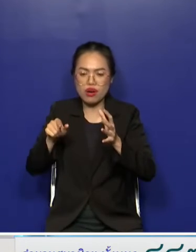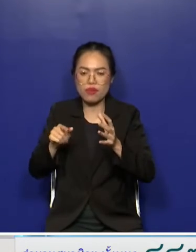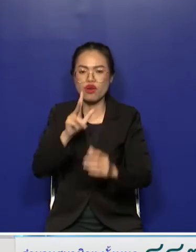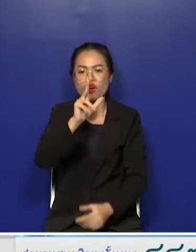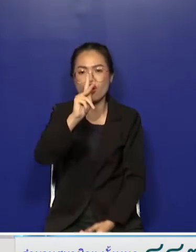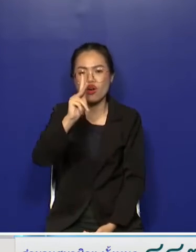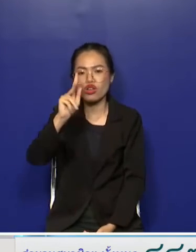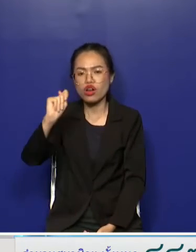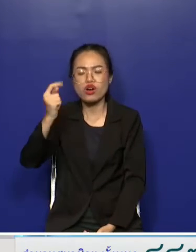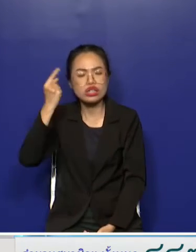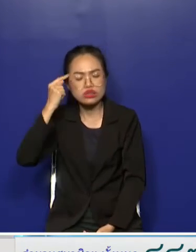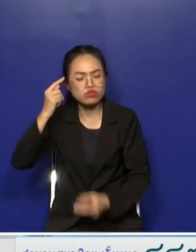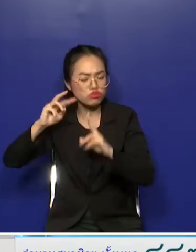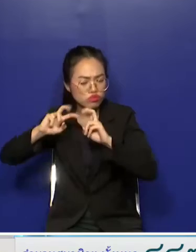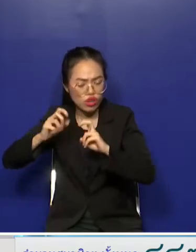สนครัทำไม